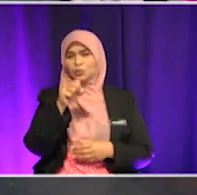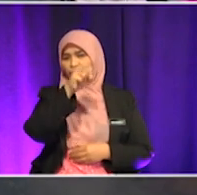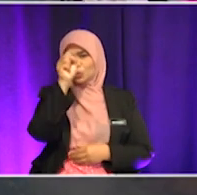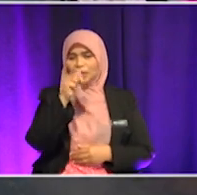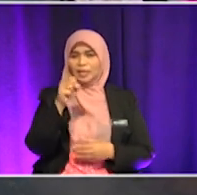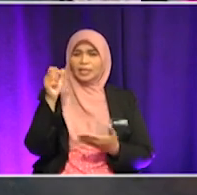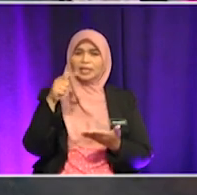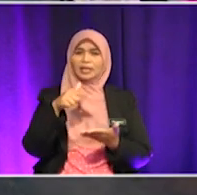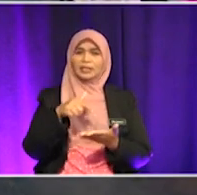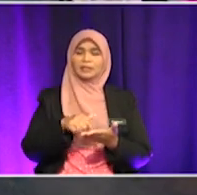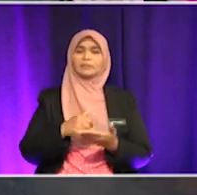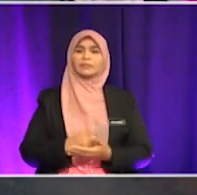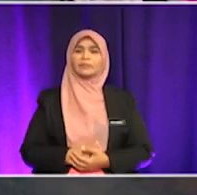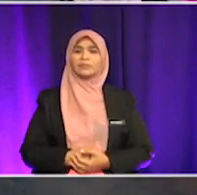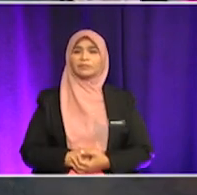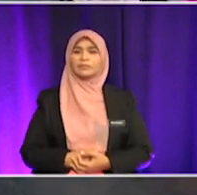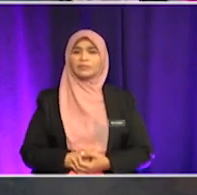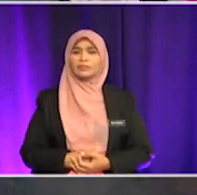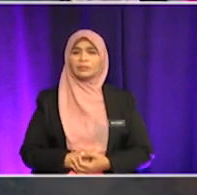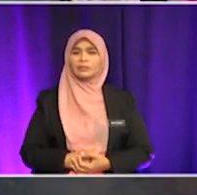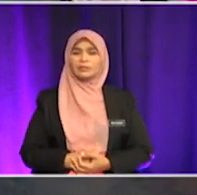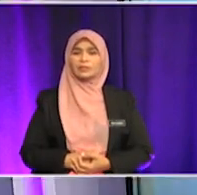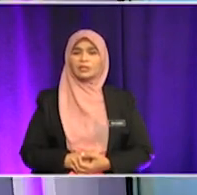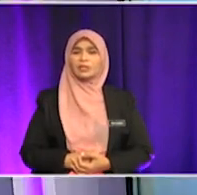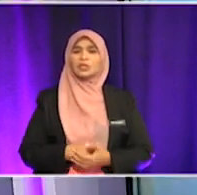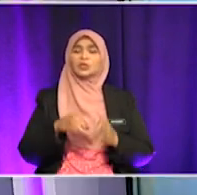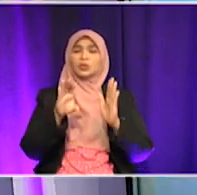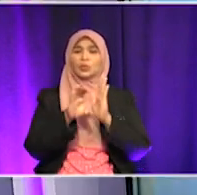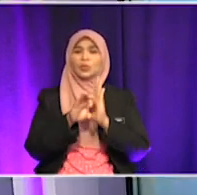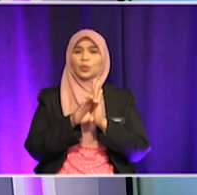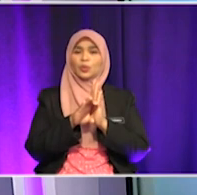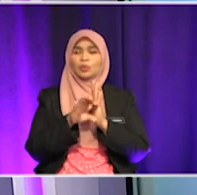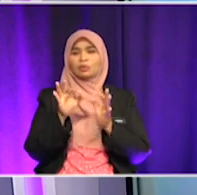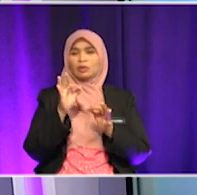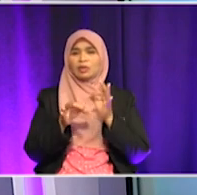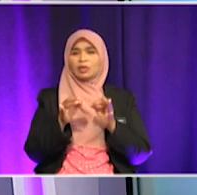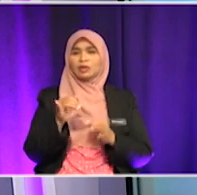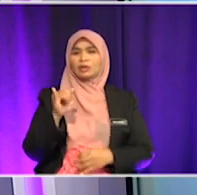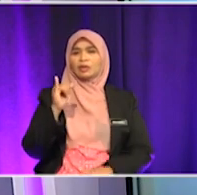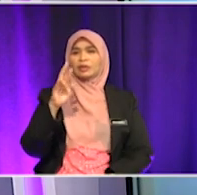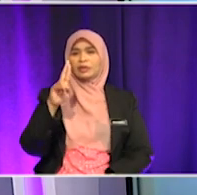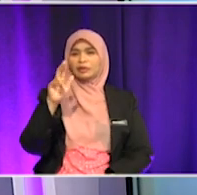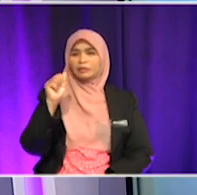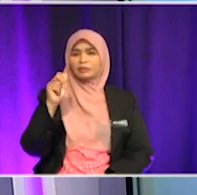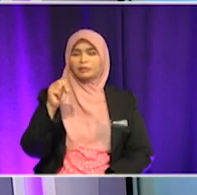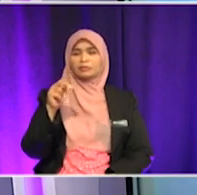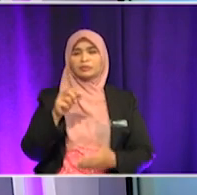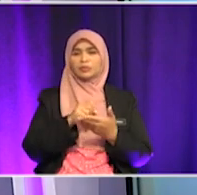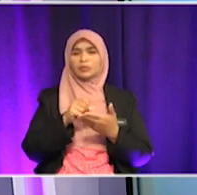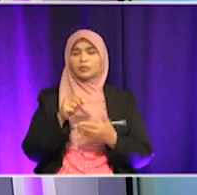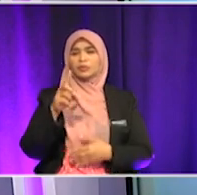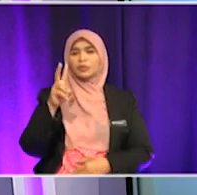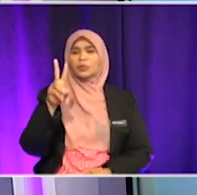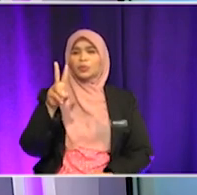betapa pentingnya konsep algebra ni sebenarnya. Jadi contohnya cikgu, kalau Ifan cuma tulis 2x, 3y ataupun